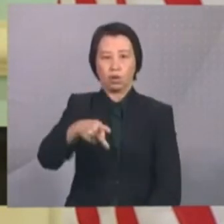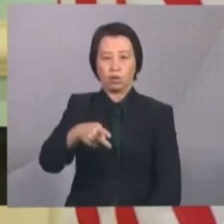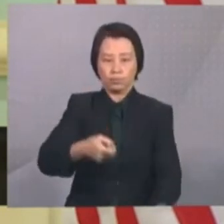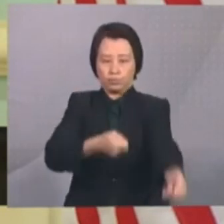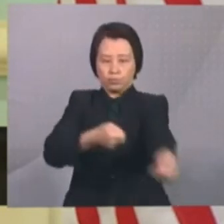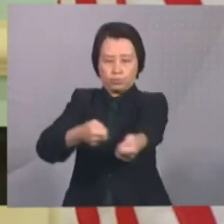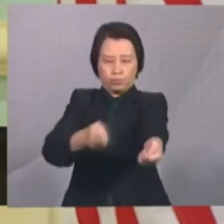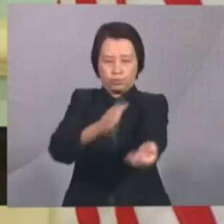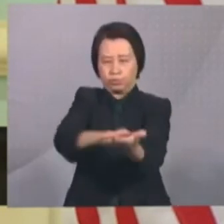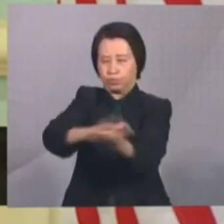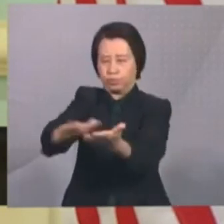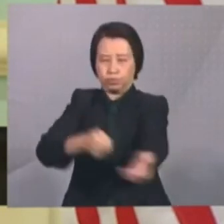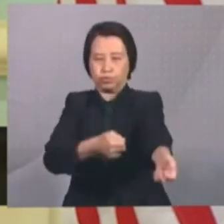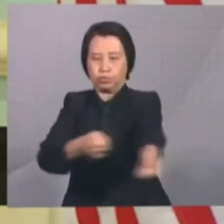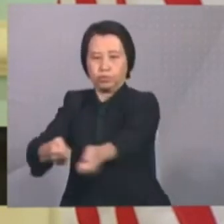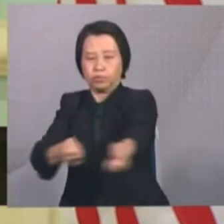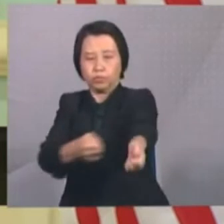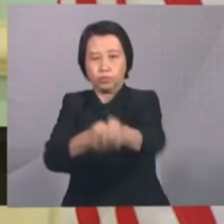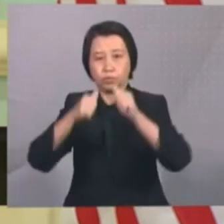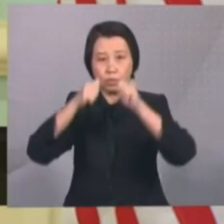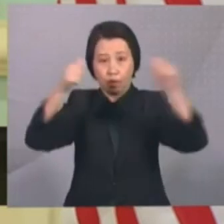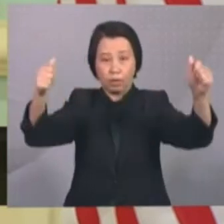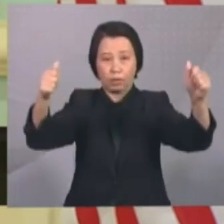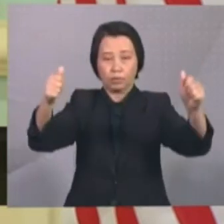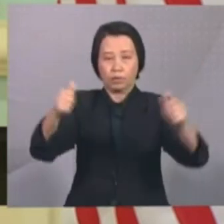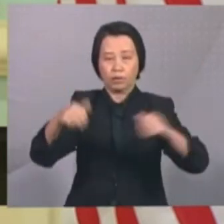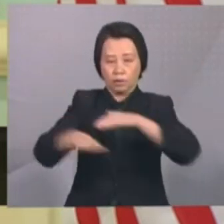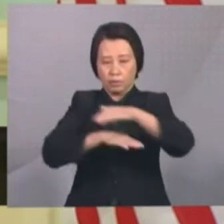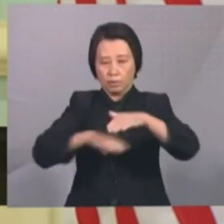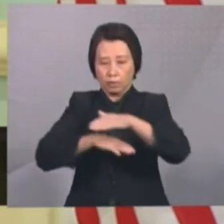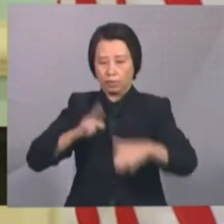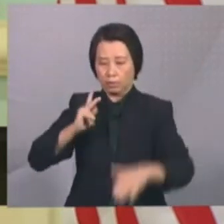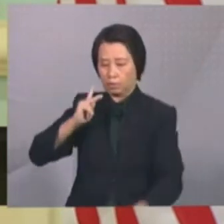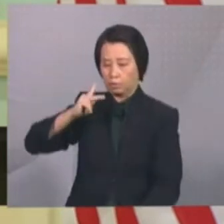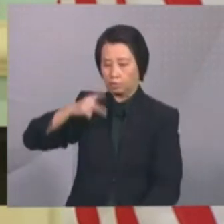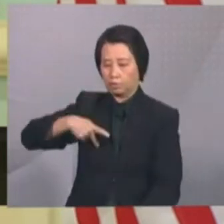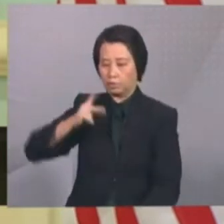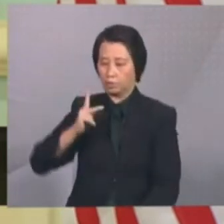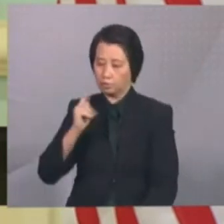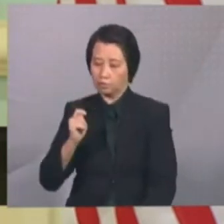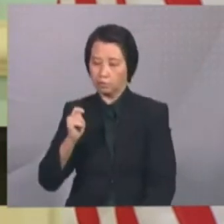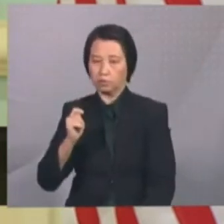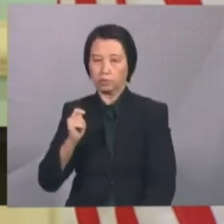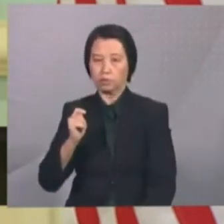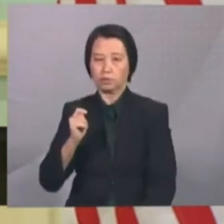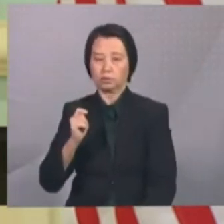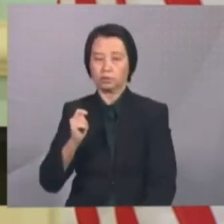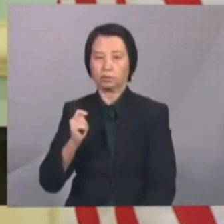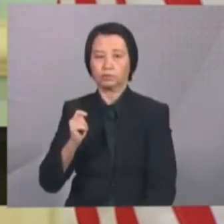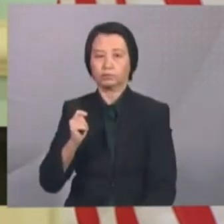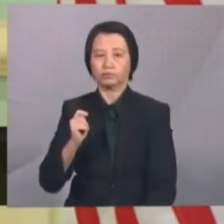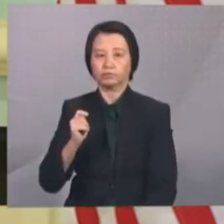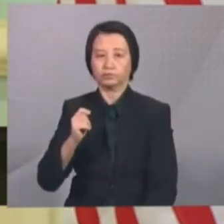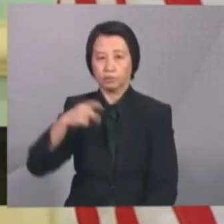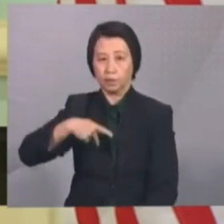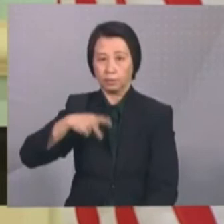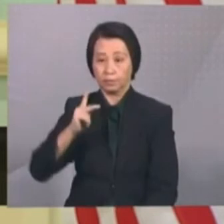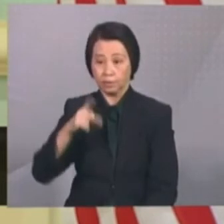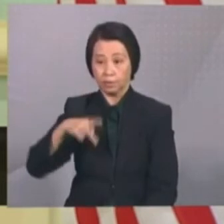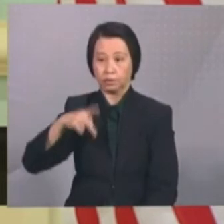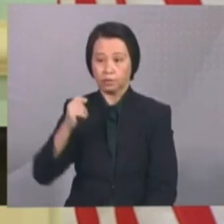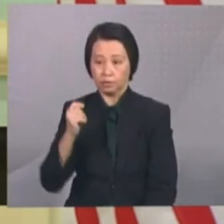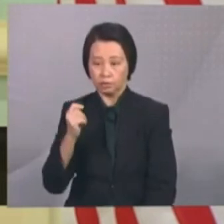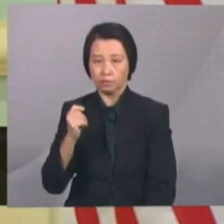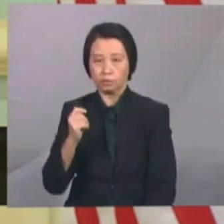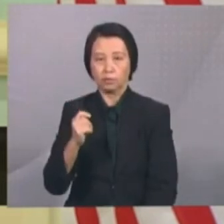awam di bawah kawat Silet CTI ataupun Kementerian Perumahan dan kerajaan tempatan